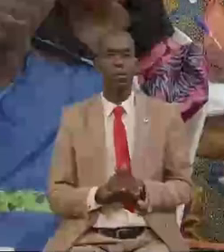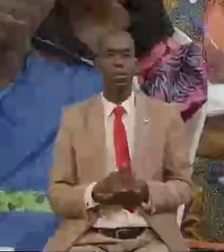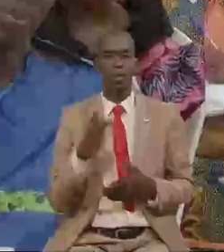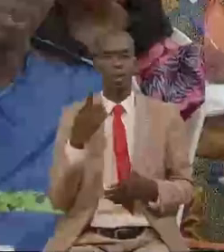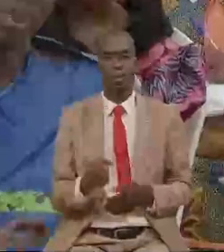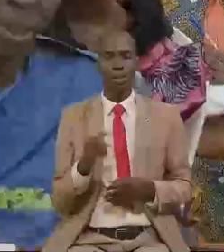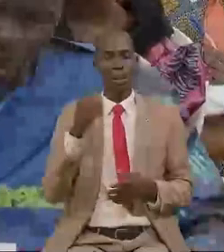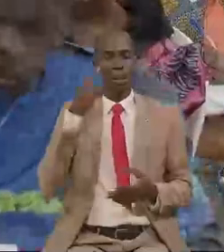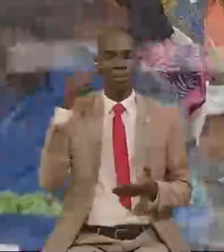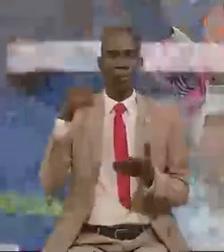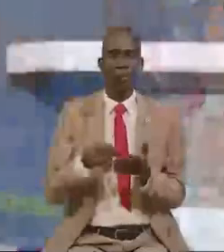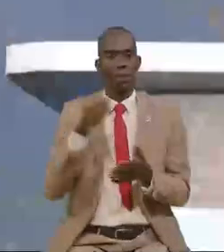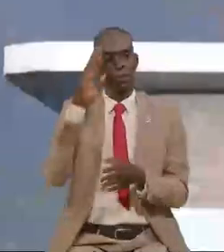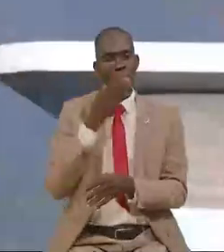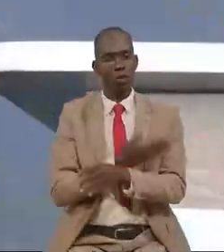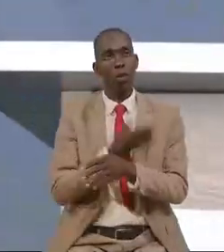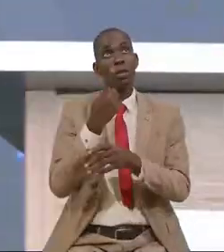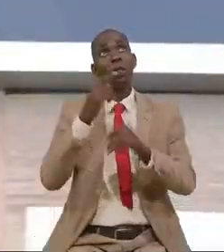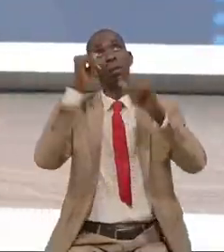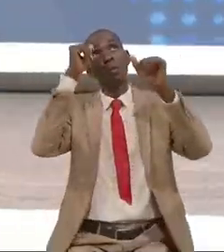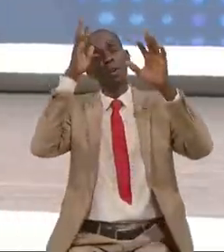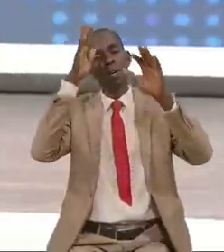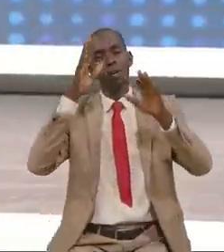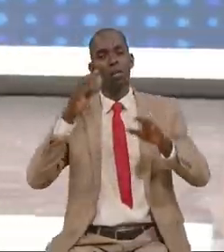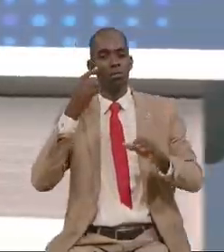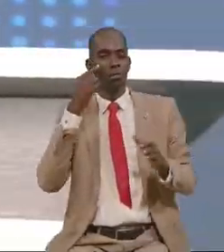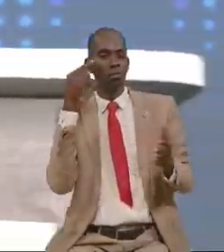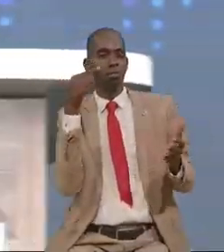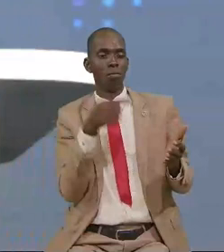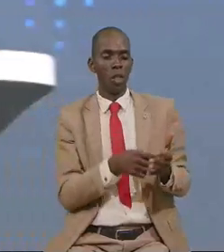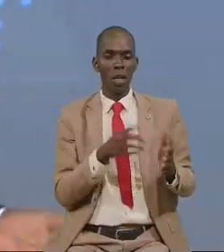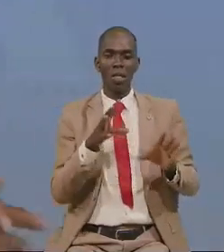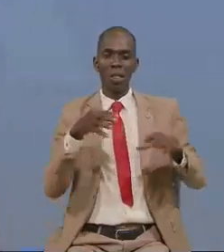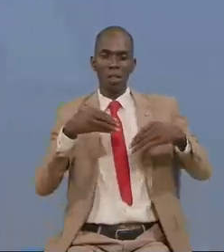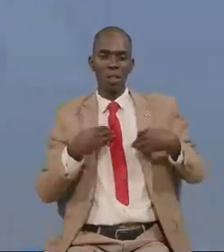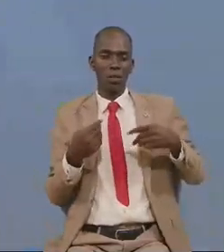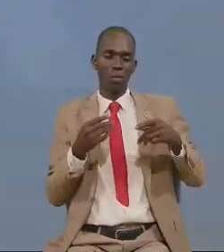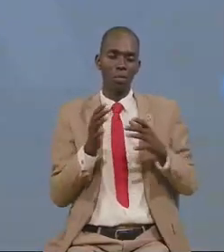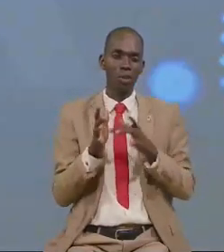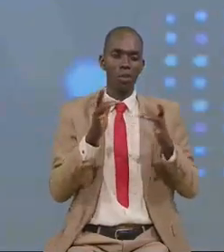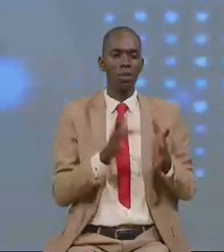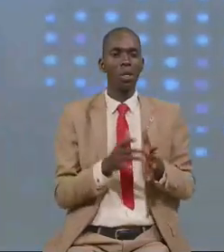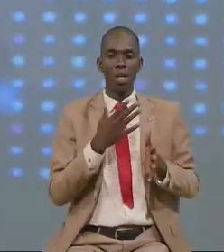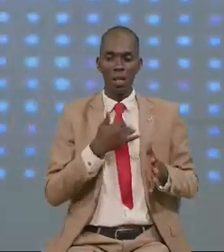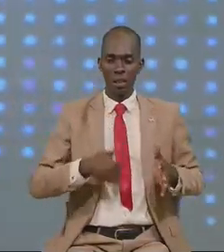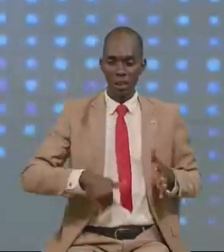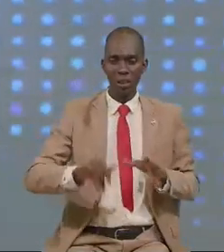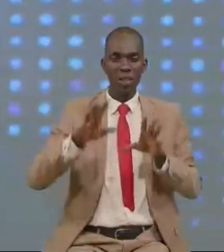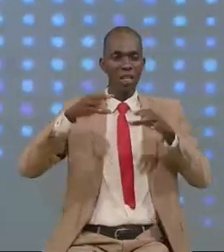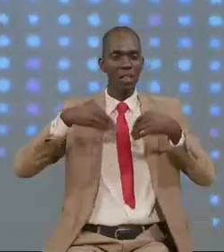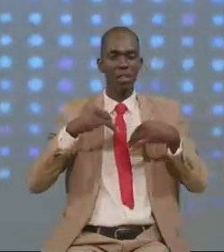Le Fils reconnu, le Père le reconnaît. Et il le reconnaît